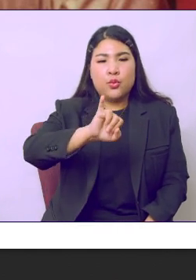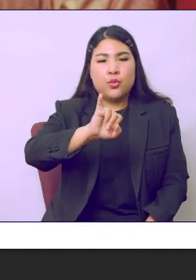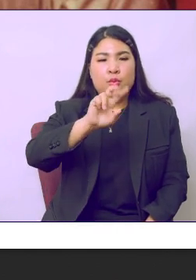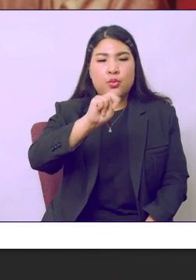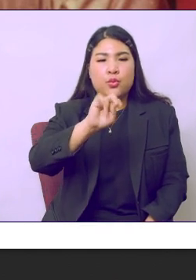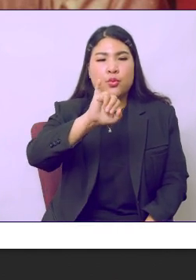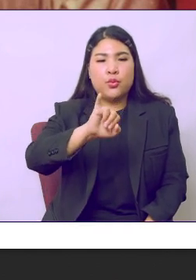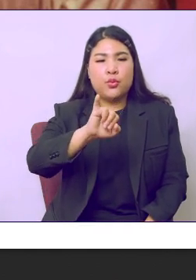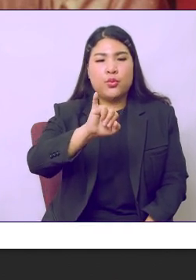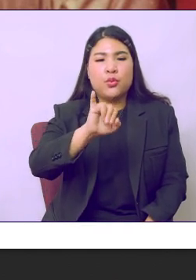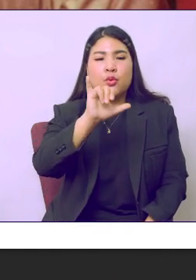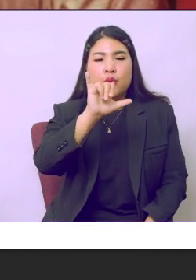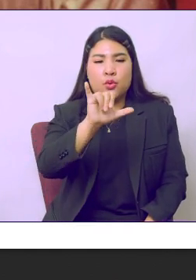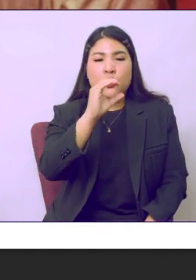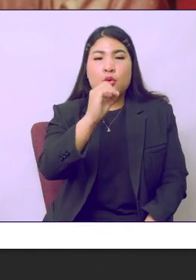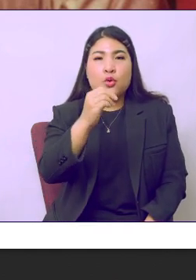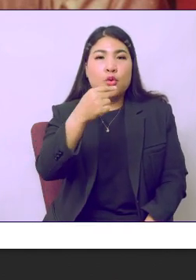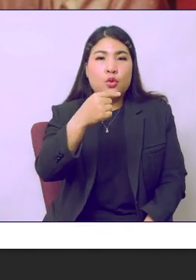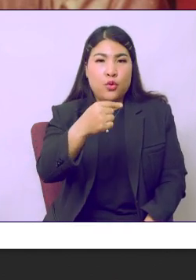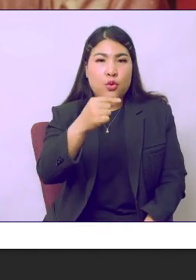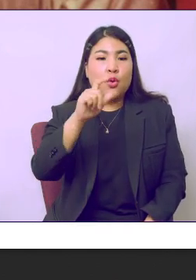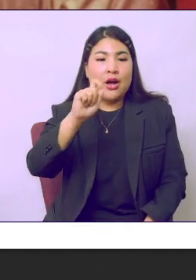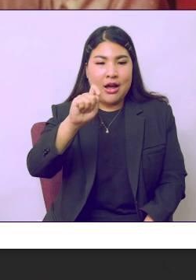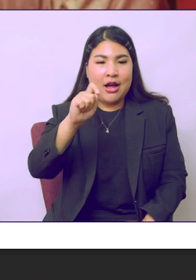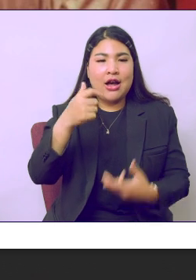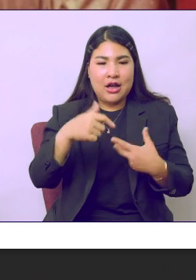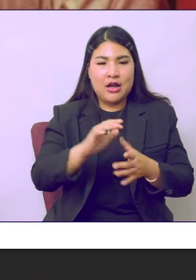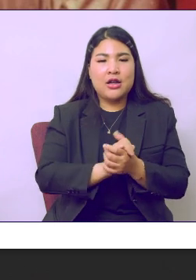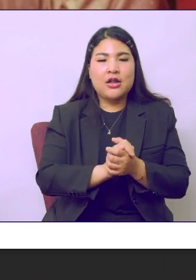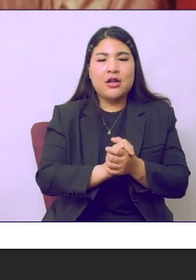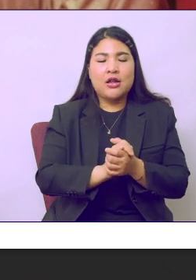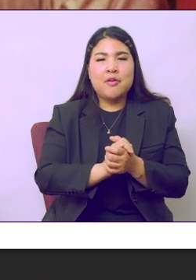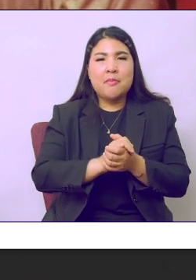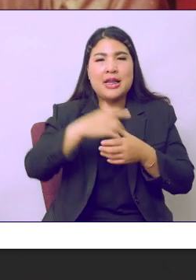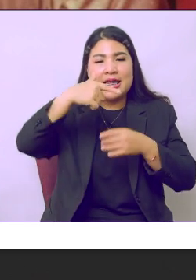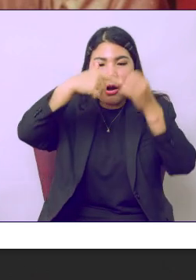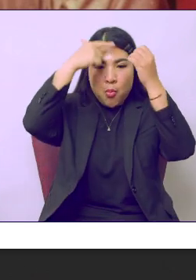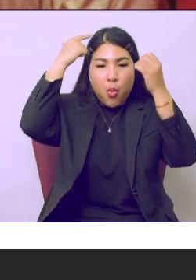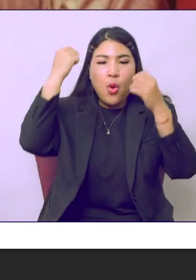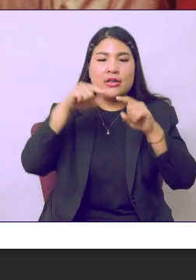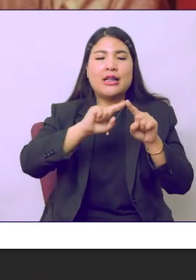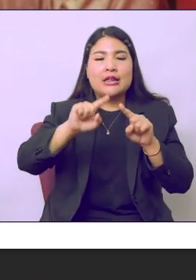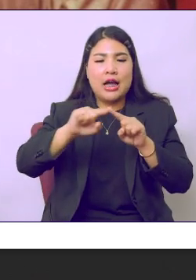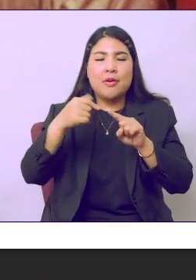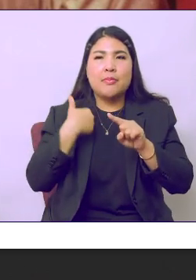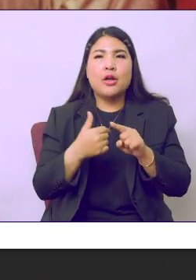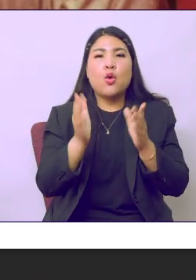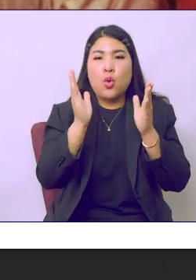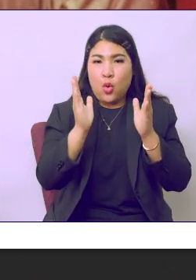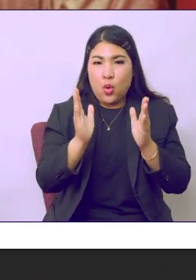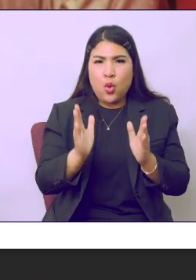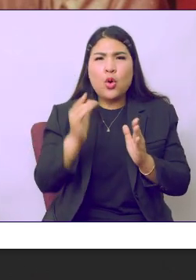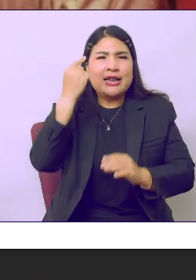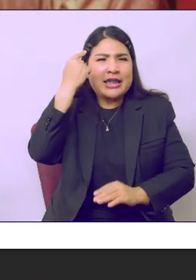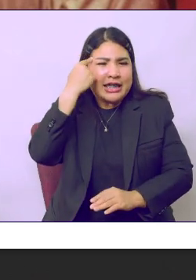อ่าท่านฤาษีนะครับอ่านักบวชนี่แหละเป็นพราหมณ์ชื่อกฤษณาการย์นะครับเป็นคนคิดเ่อเป็นคน